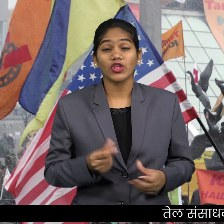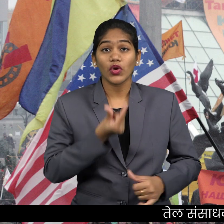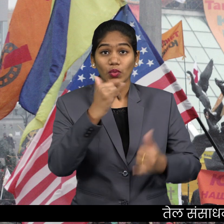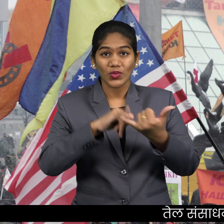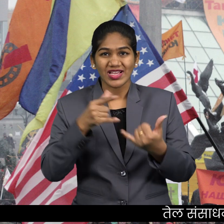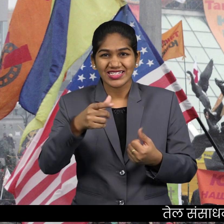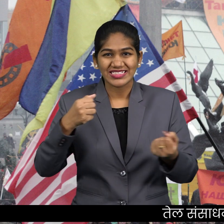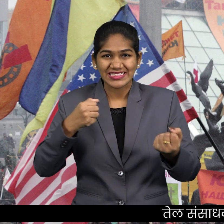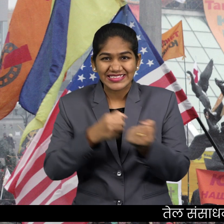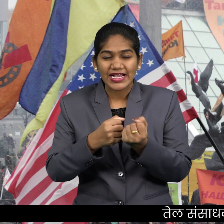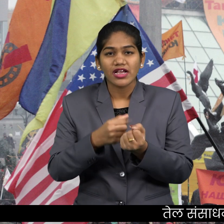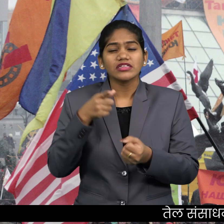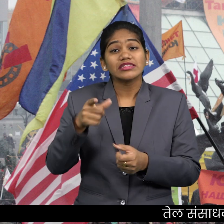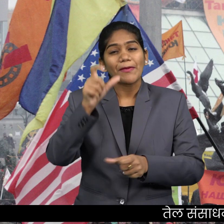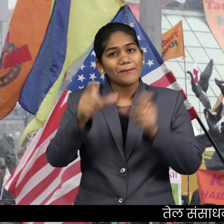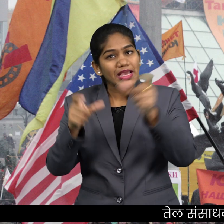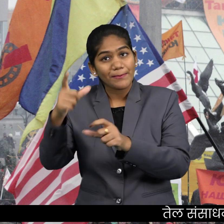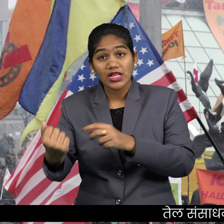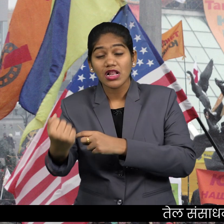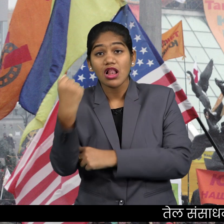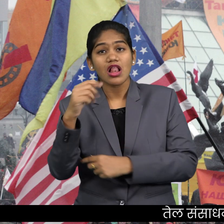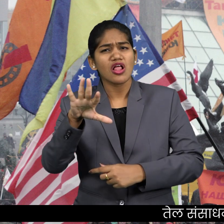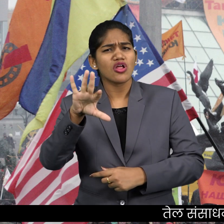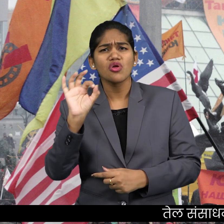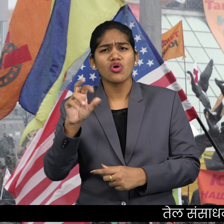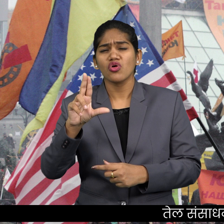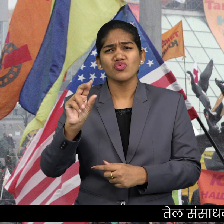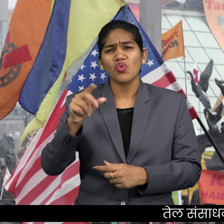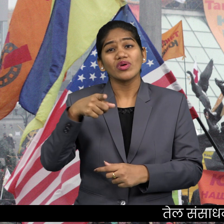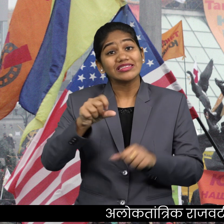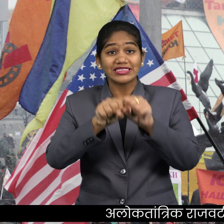तेल संसाधनासाठी या प्रादेशिक